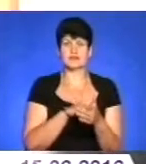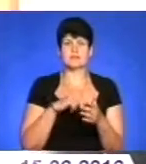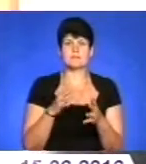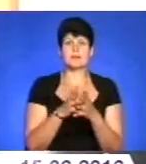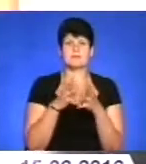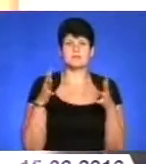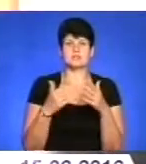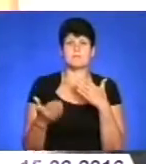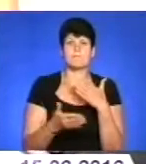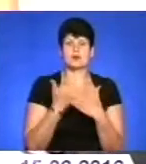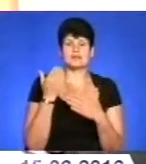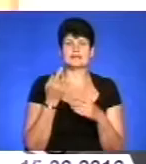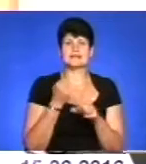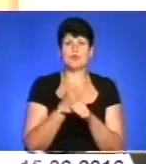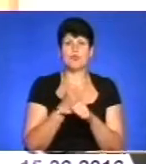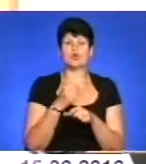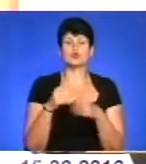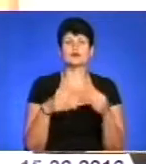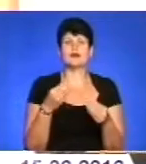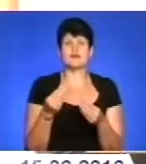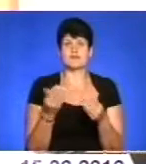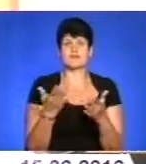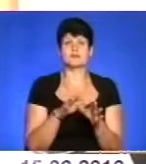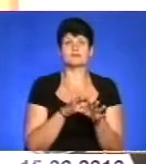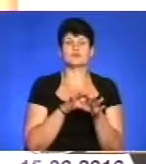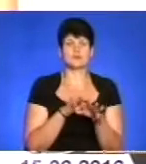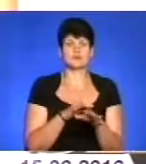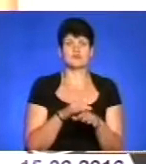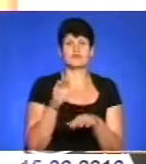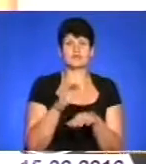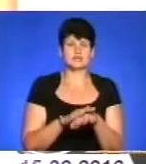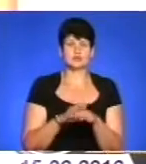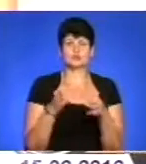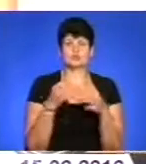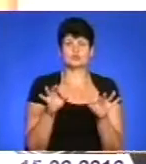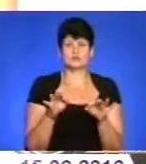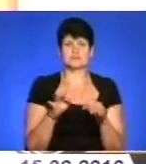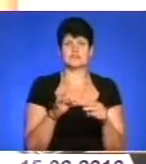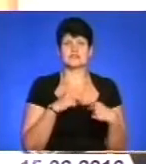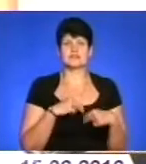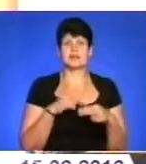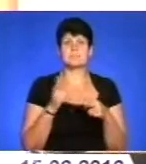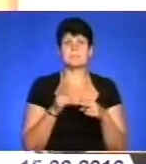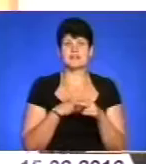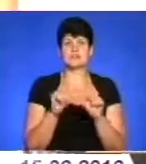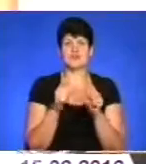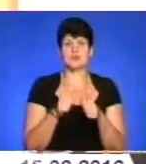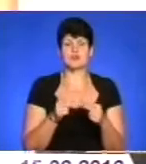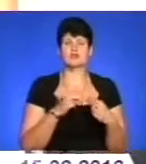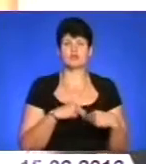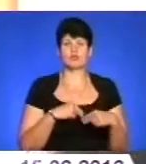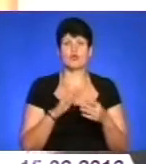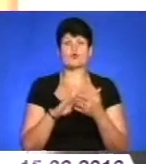покарання – це на роботодавця, який здійснив фактичний допуск працівника до роботи без оформлення трудового